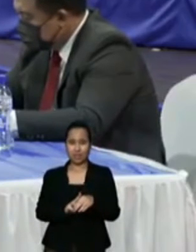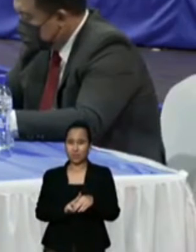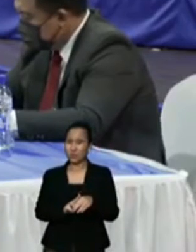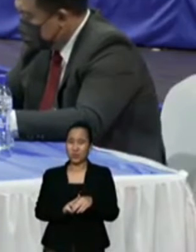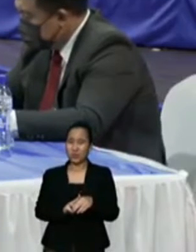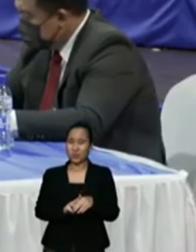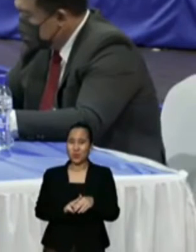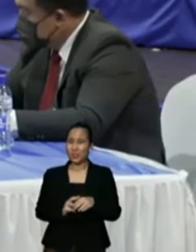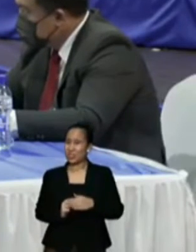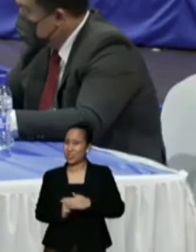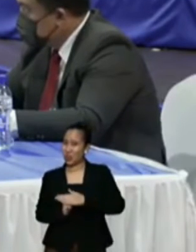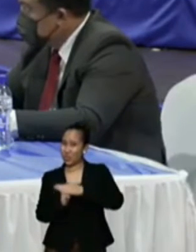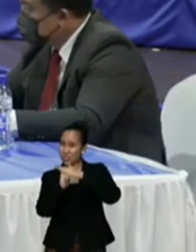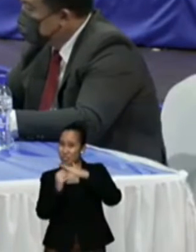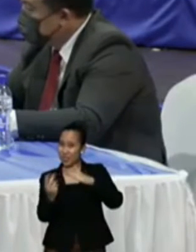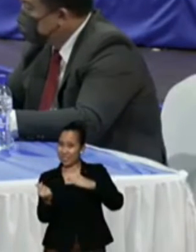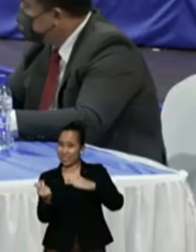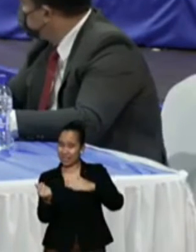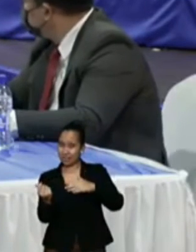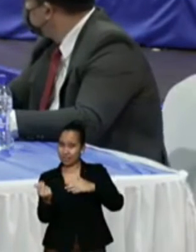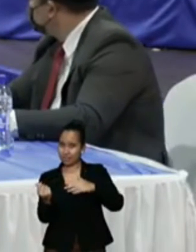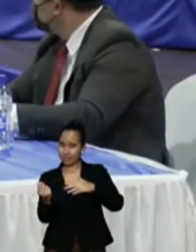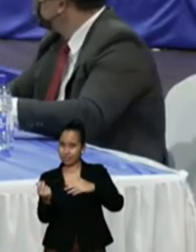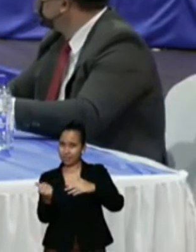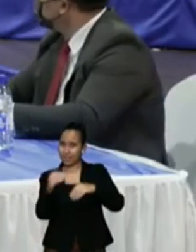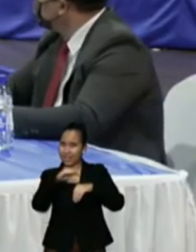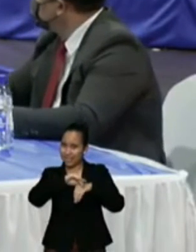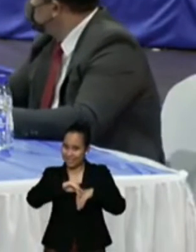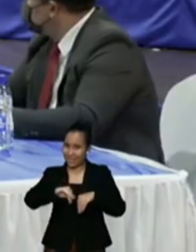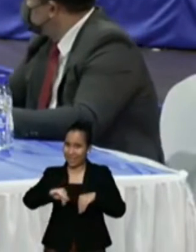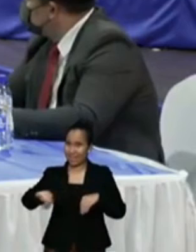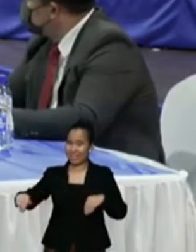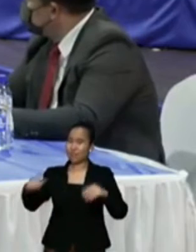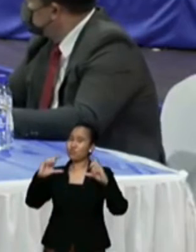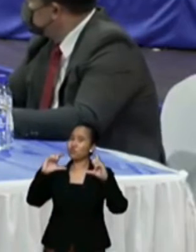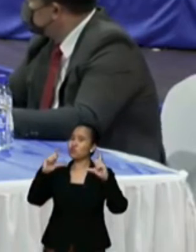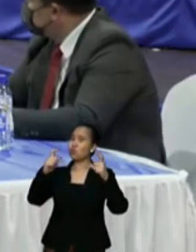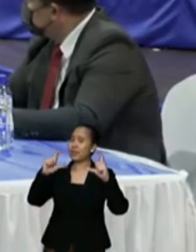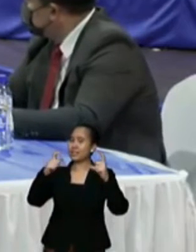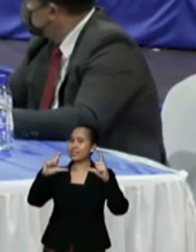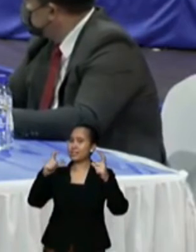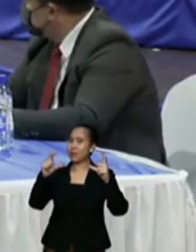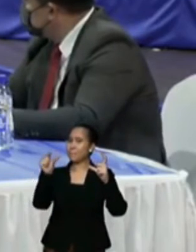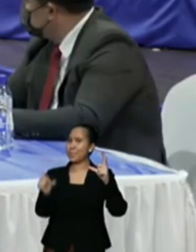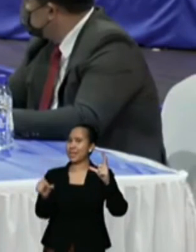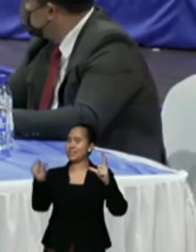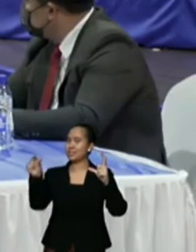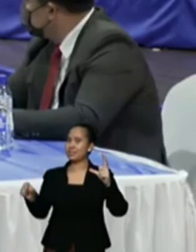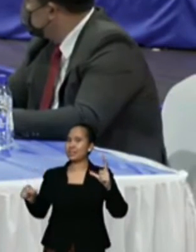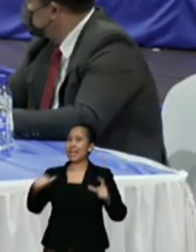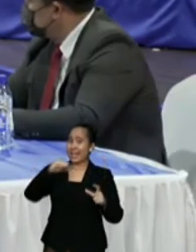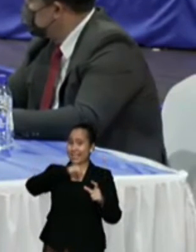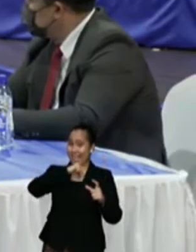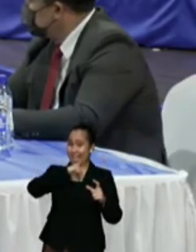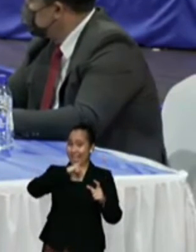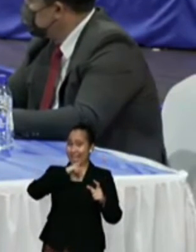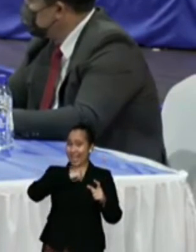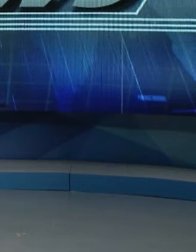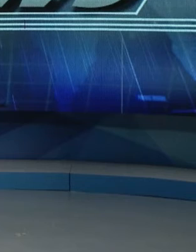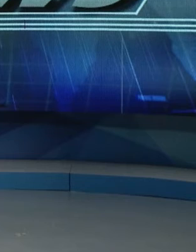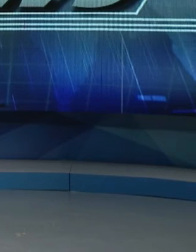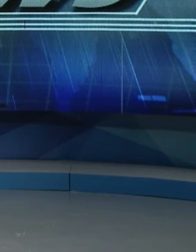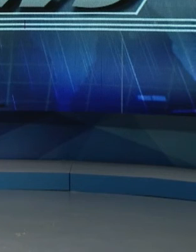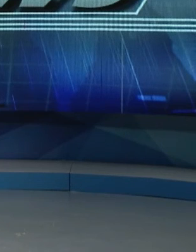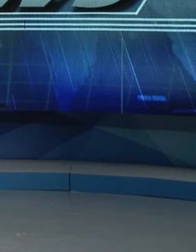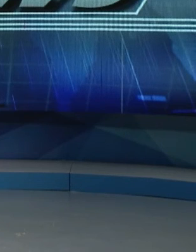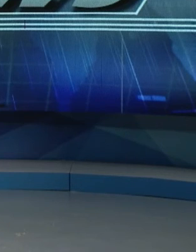voor de kosten die gepaard gaan met quarantaine voor toeristen. Dat zal uit uw eigen initiatief moeten komen.